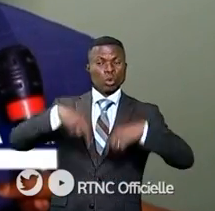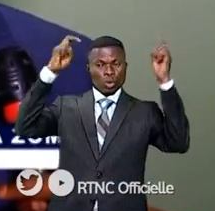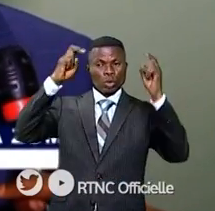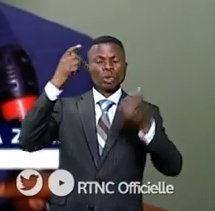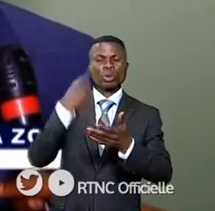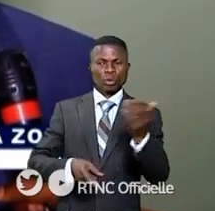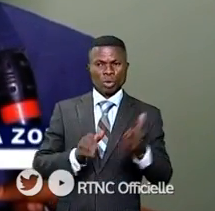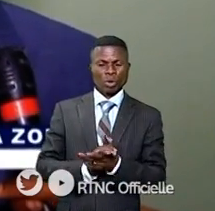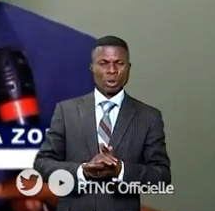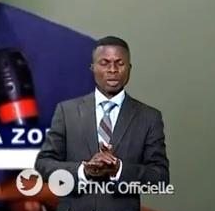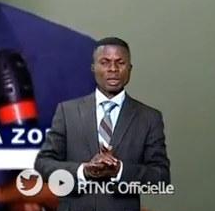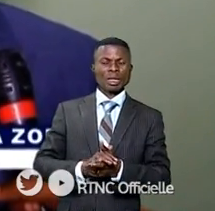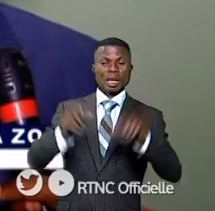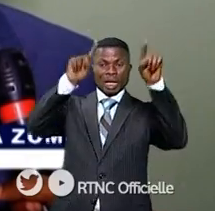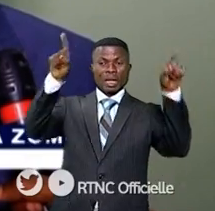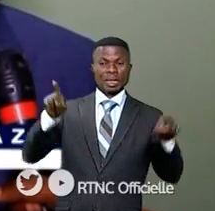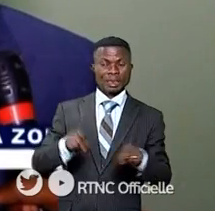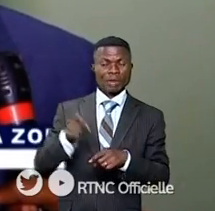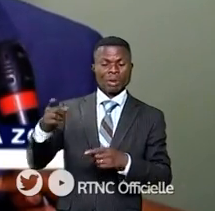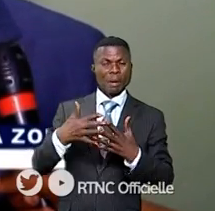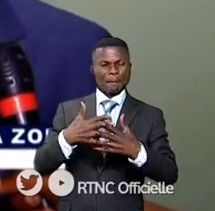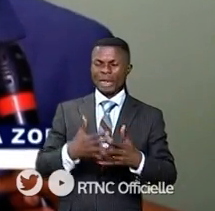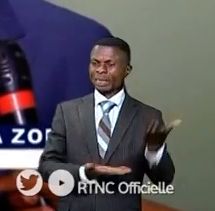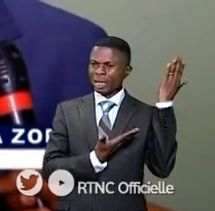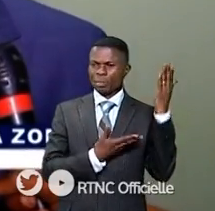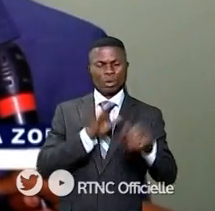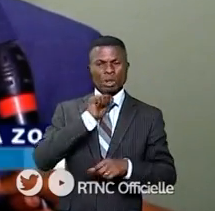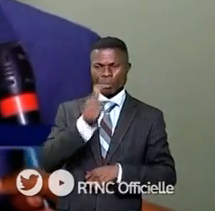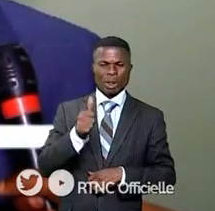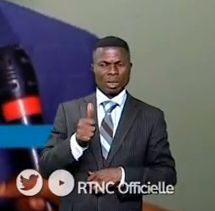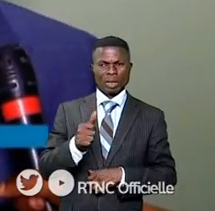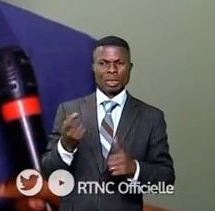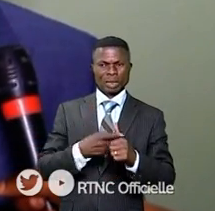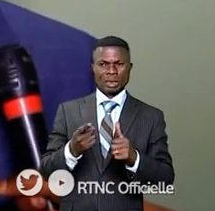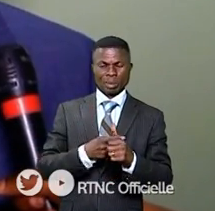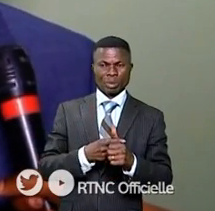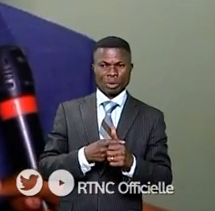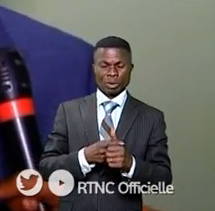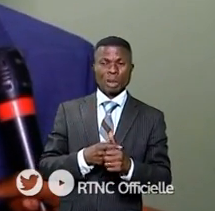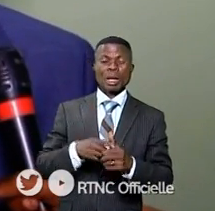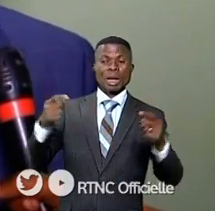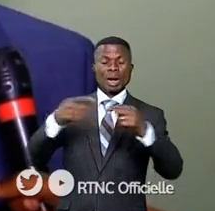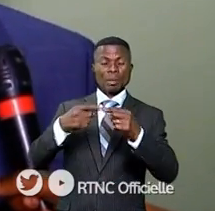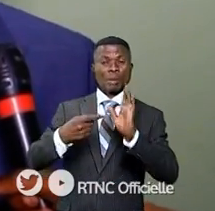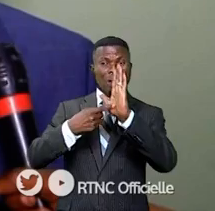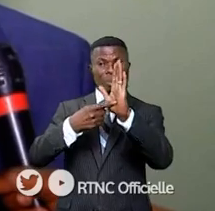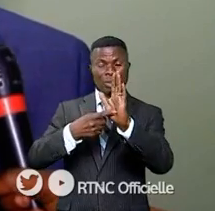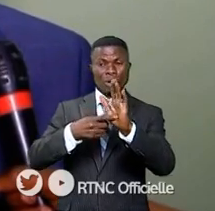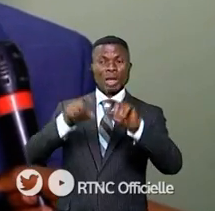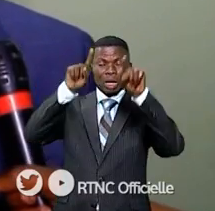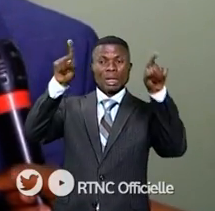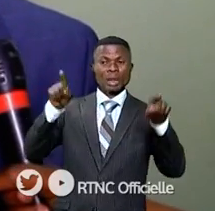n'a pas d'équipement professionnel. Le faisceau, d'ailleurs, qui a permis que le match soit retransmis en